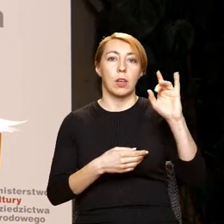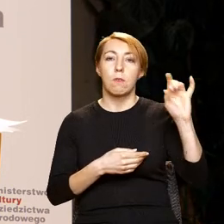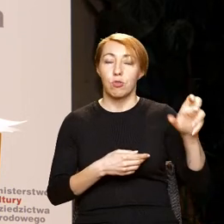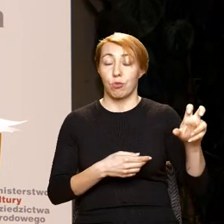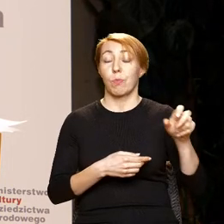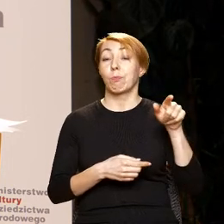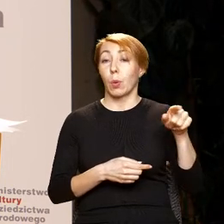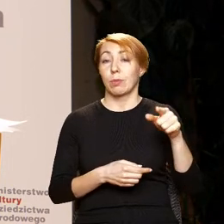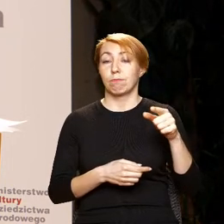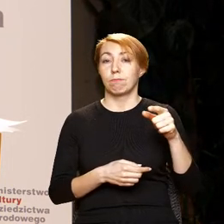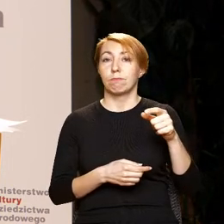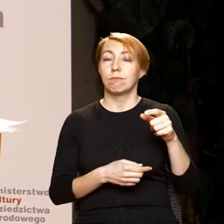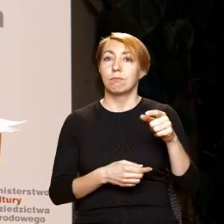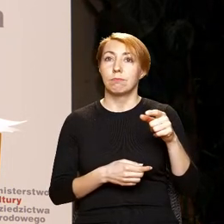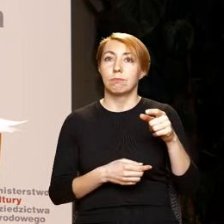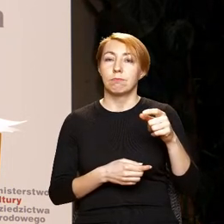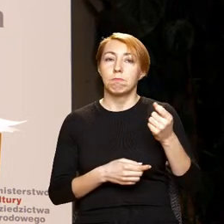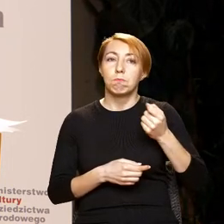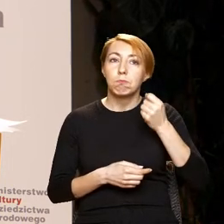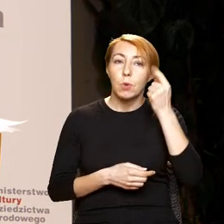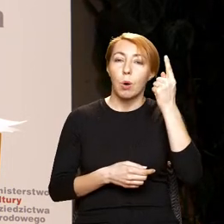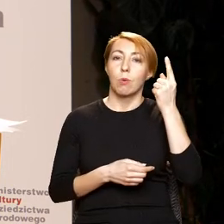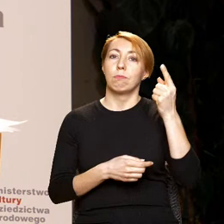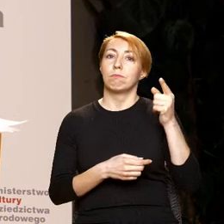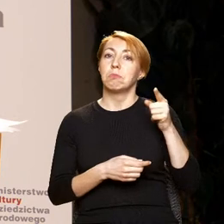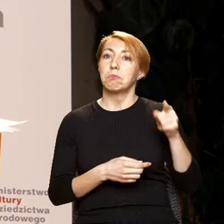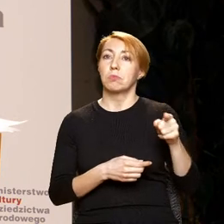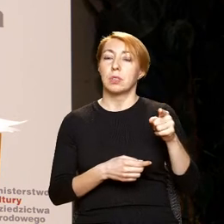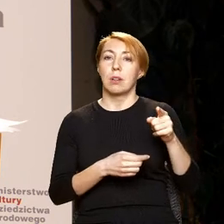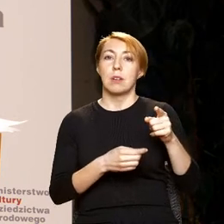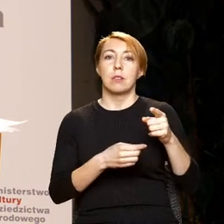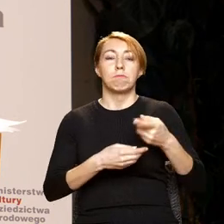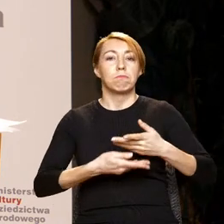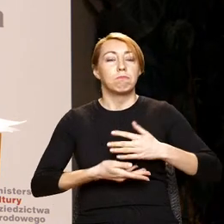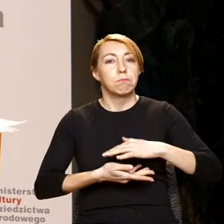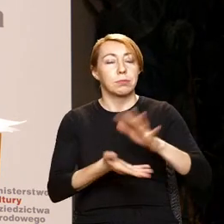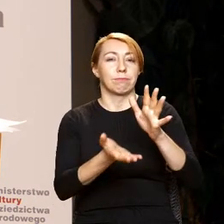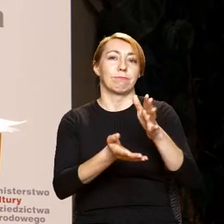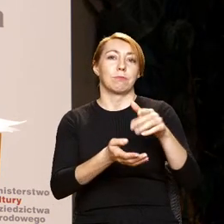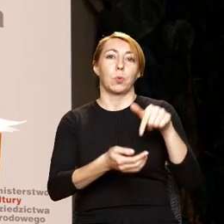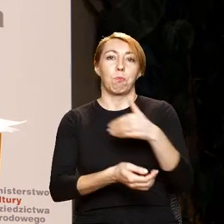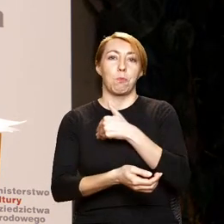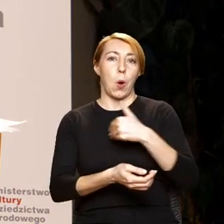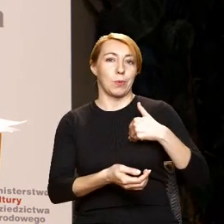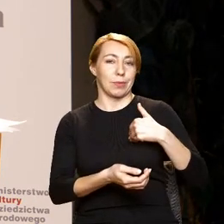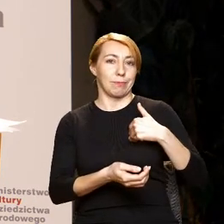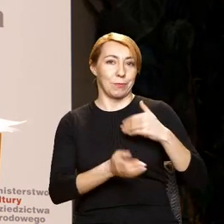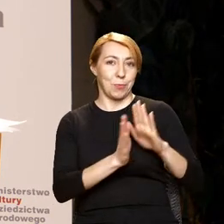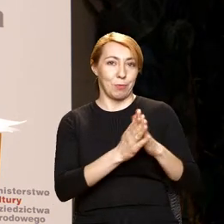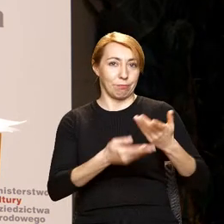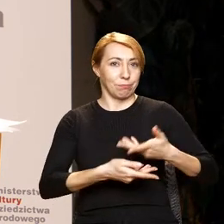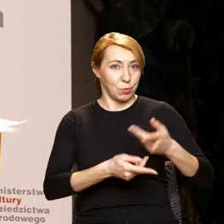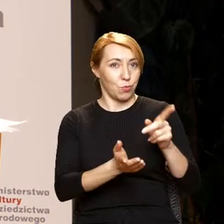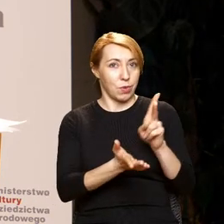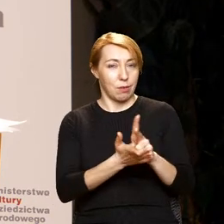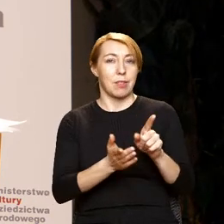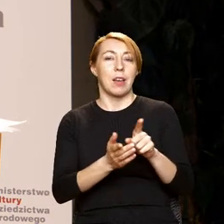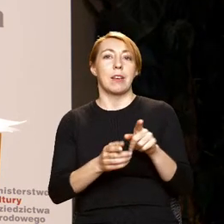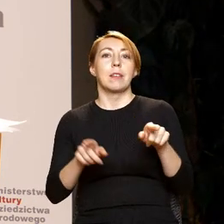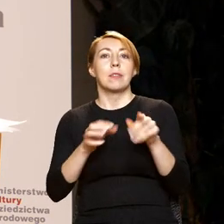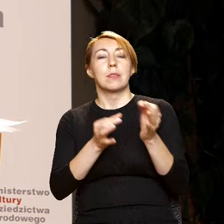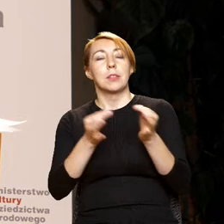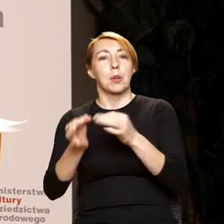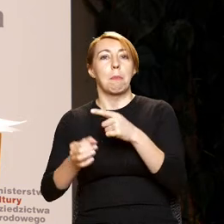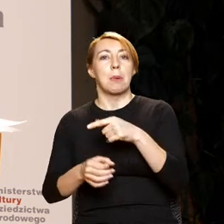inicjatorką wydania tej biografii na rynku polskim i pani Jadwidze